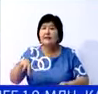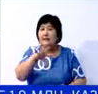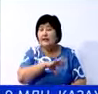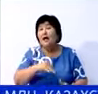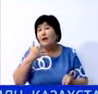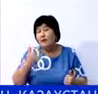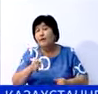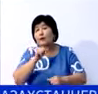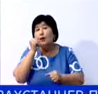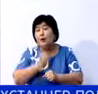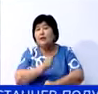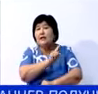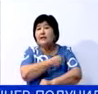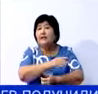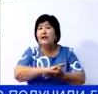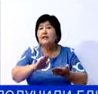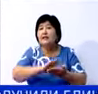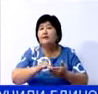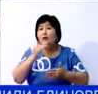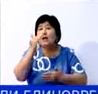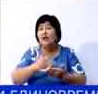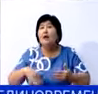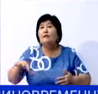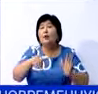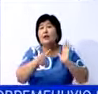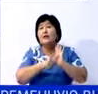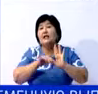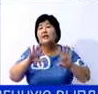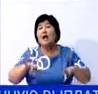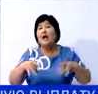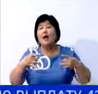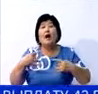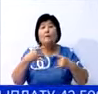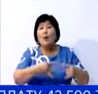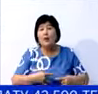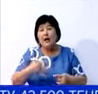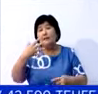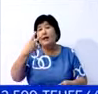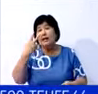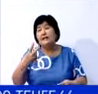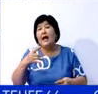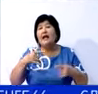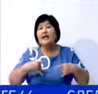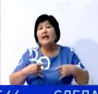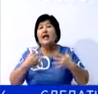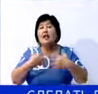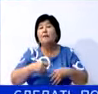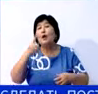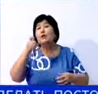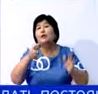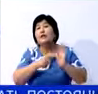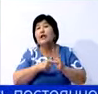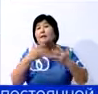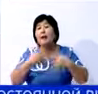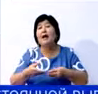усилен санитарно-дезинфекционный режим. В регионе 6 компьютерных томографов, 52 рентген-аппарата, 107